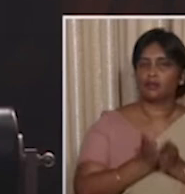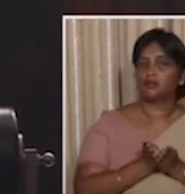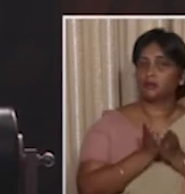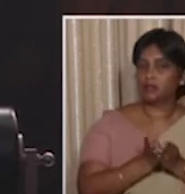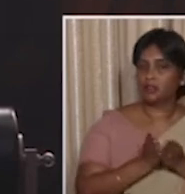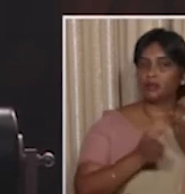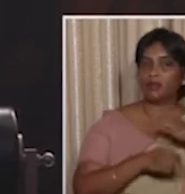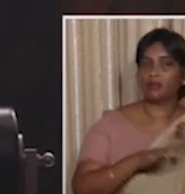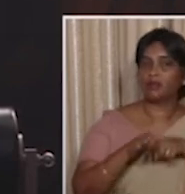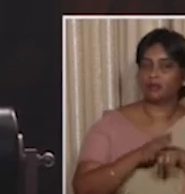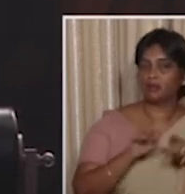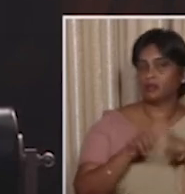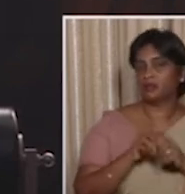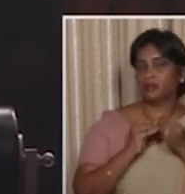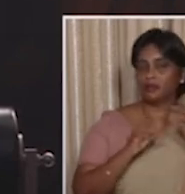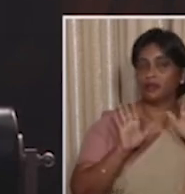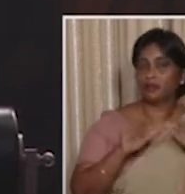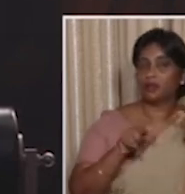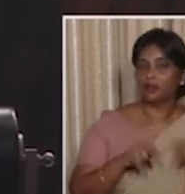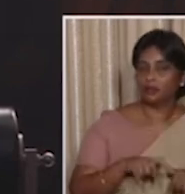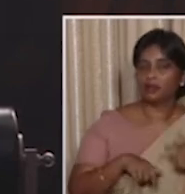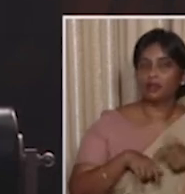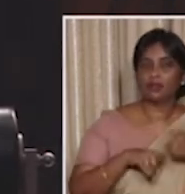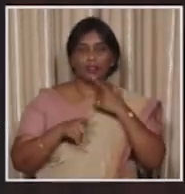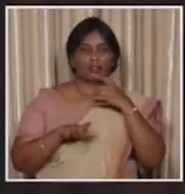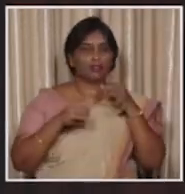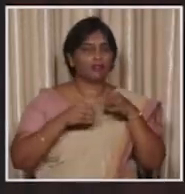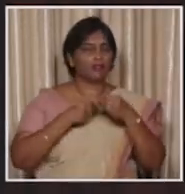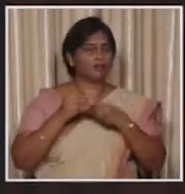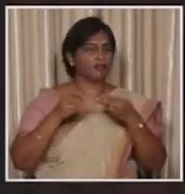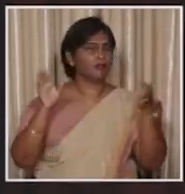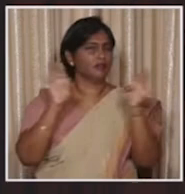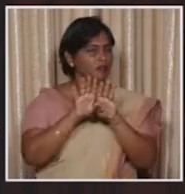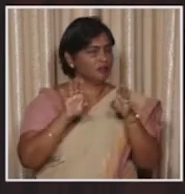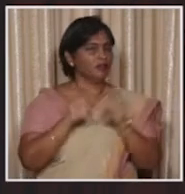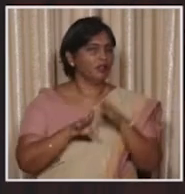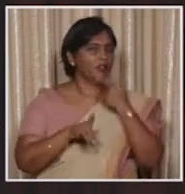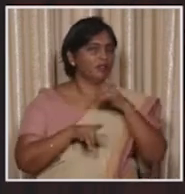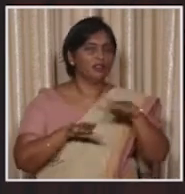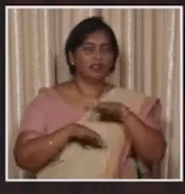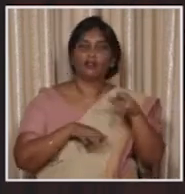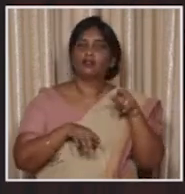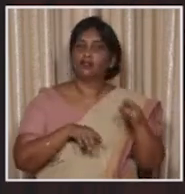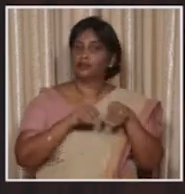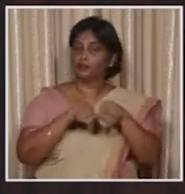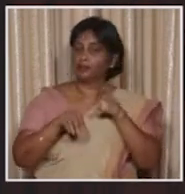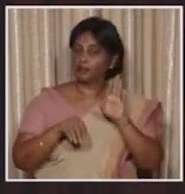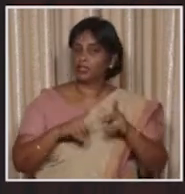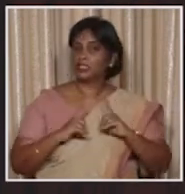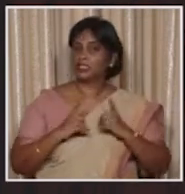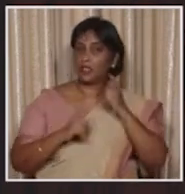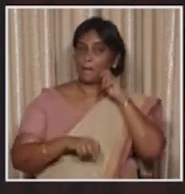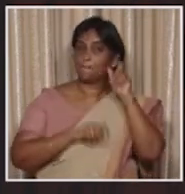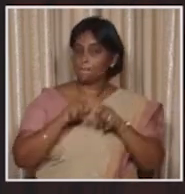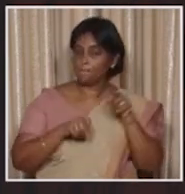இன்று பாதி தோட்டங்கள் இன்னும் மூடப்பட்டிருக்கின்றது. அதற்கு பெருந்தோட்டங்களுடைய காரணங்கள், பெருந்தோட்டத்திலே மக்கள் வேலைக்கு வருவதை